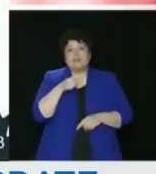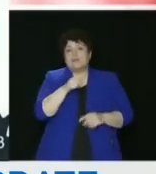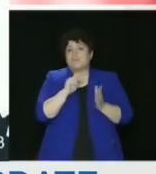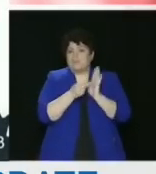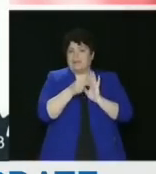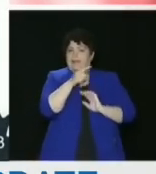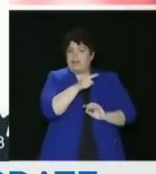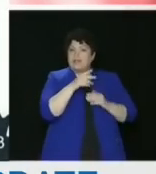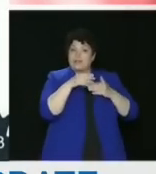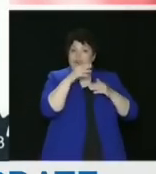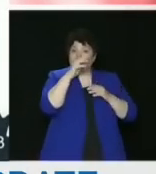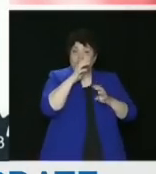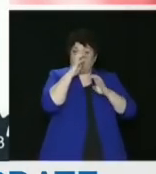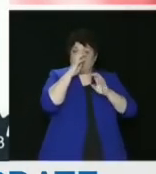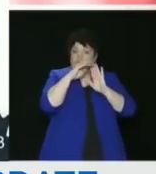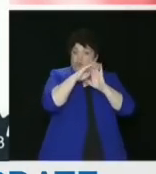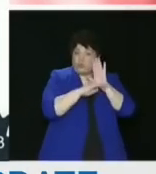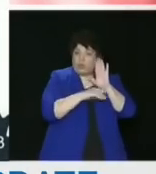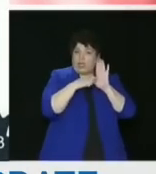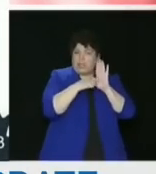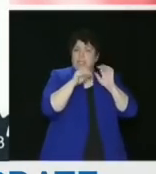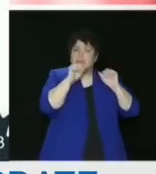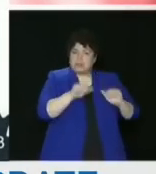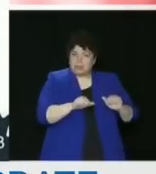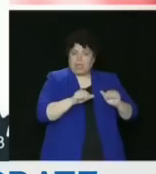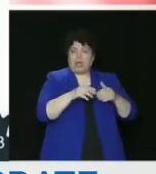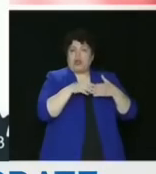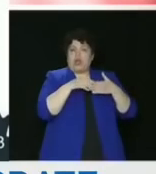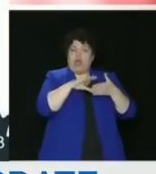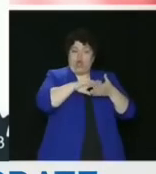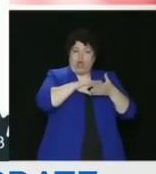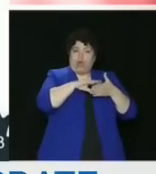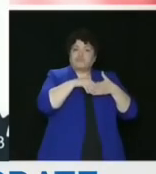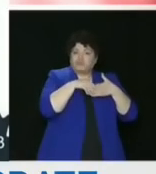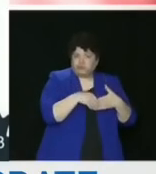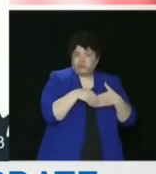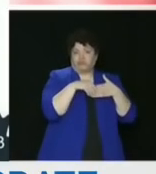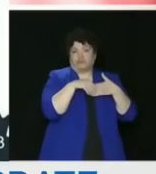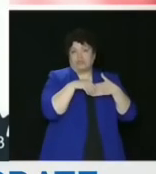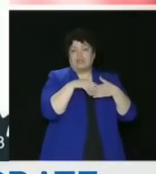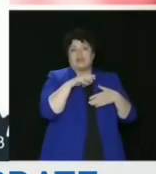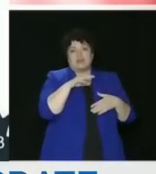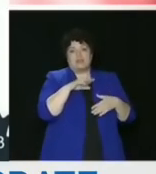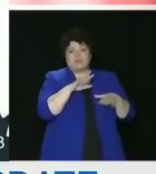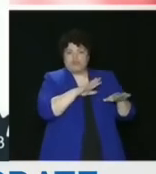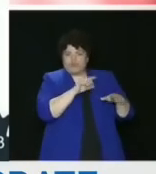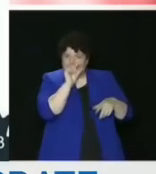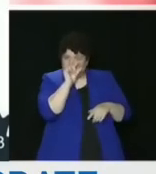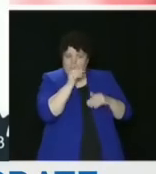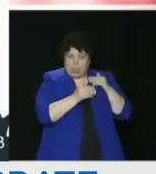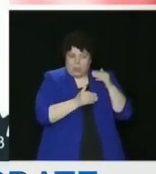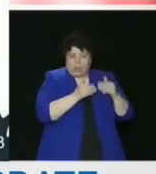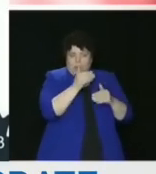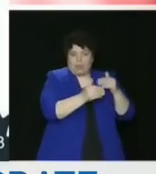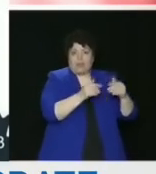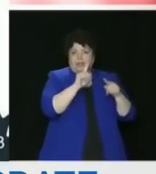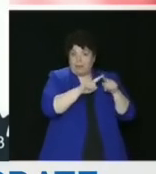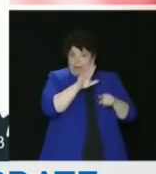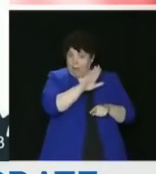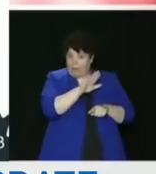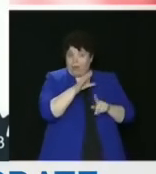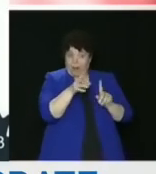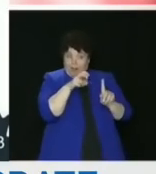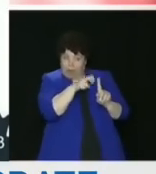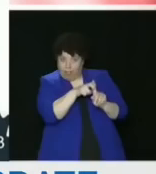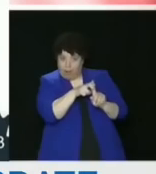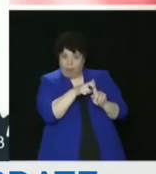can graduellement gradually be levées eased dans la mesure où une as capacité long as adéquate de adequate dépistage, test, de suivi trace, and et isolate d'isolement est capacity